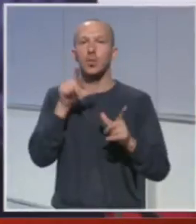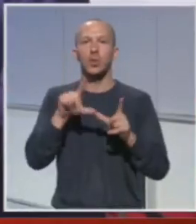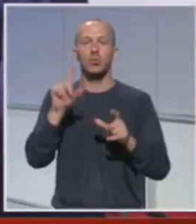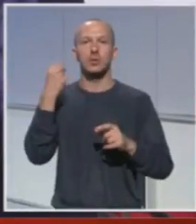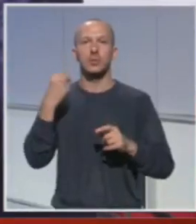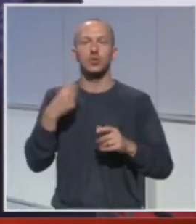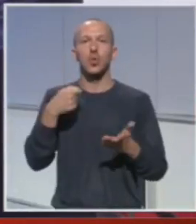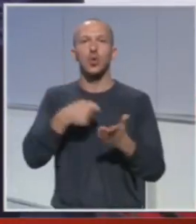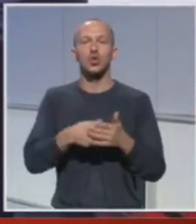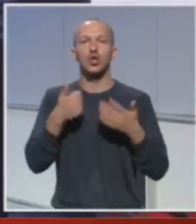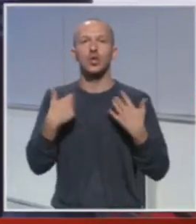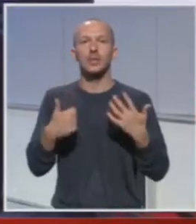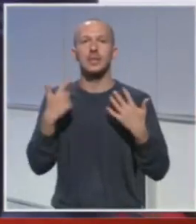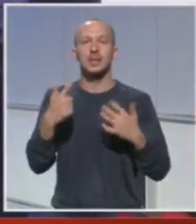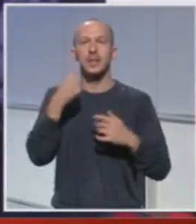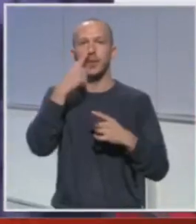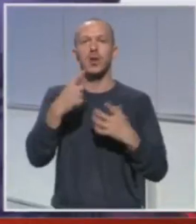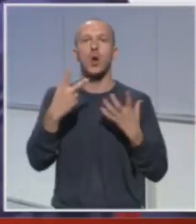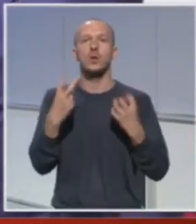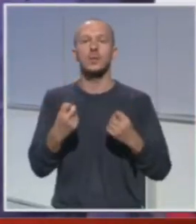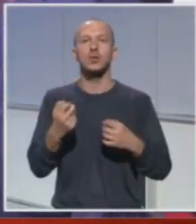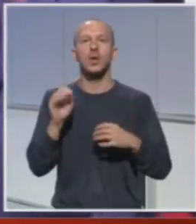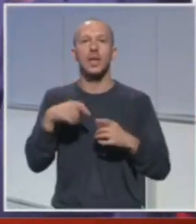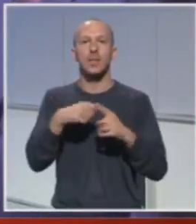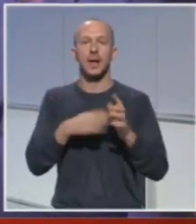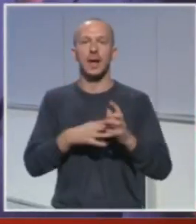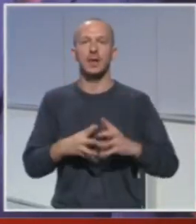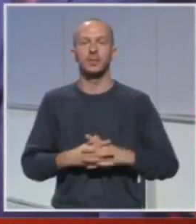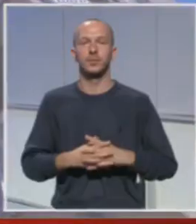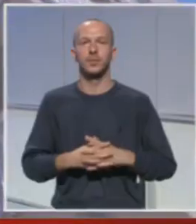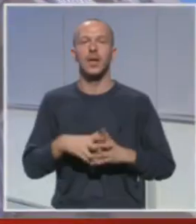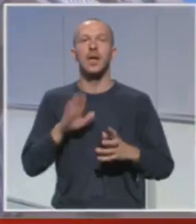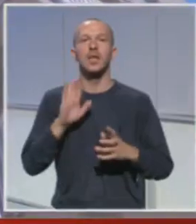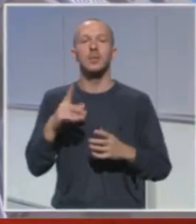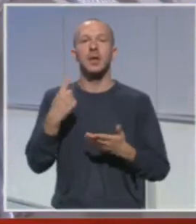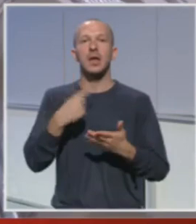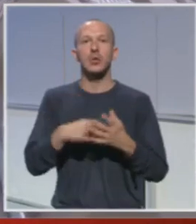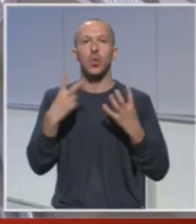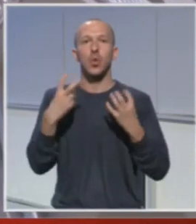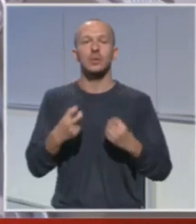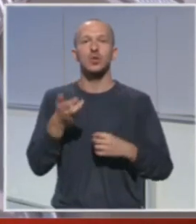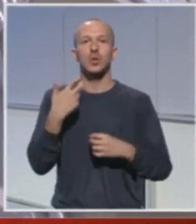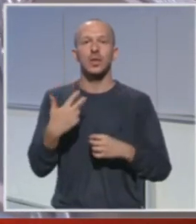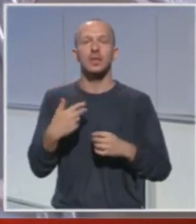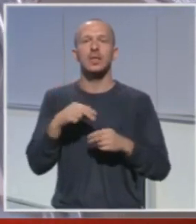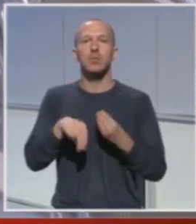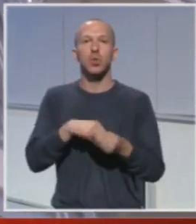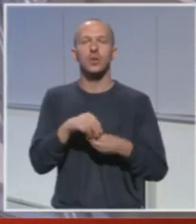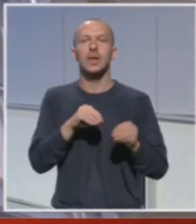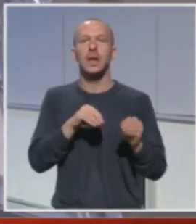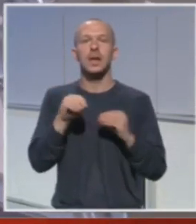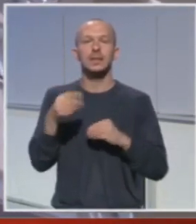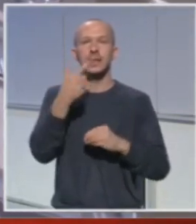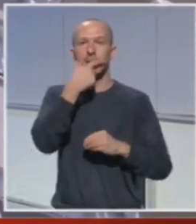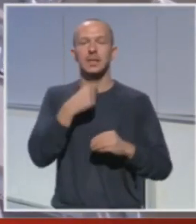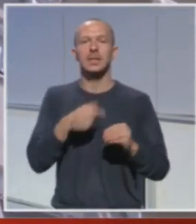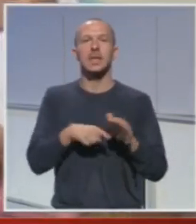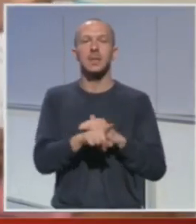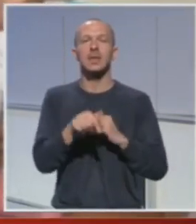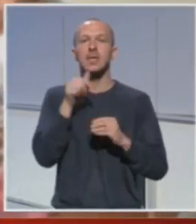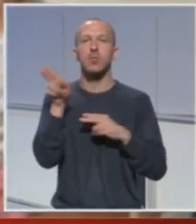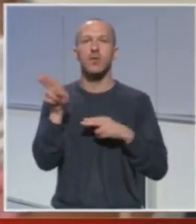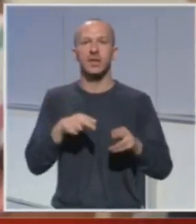Republiku Srpsku uloži 67 miliona i 800 hiljada maraka. Time bi 1830 porodica raseljenih lica,